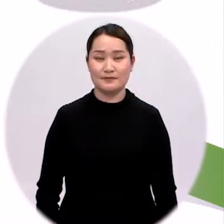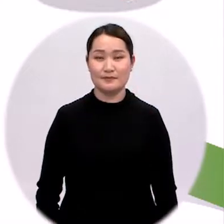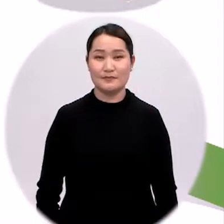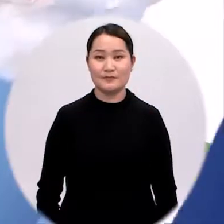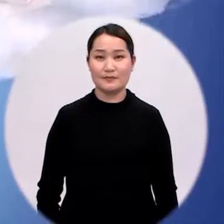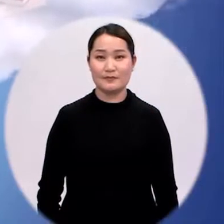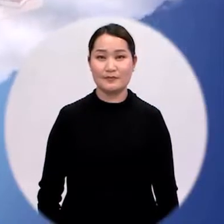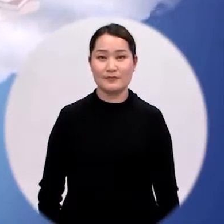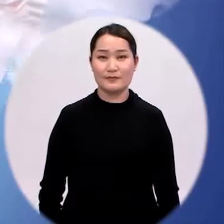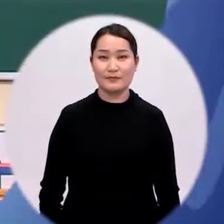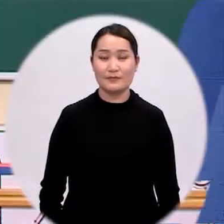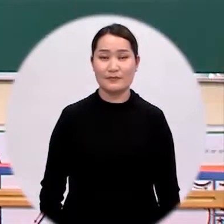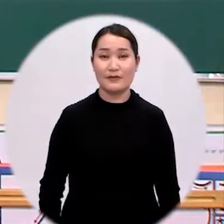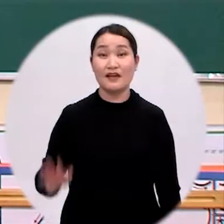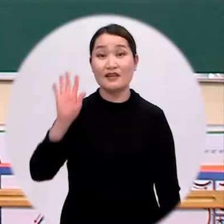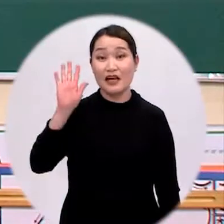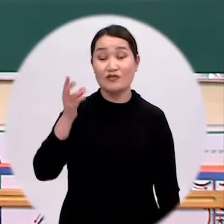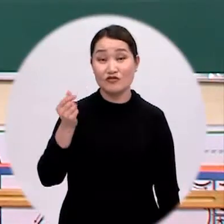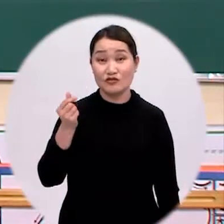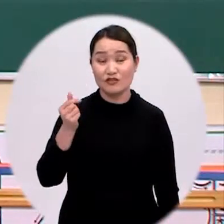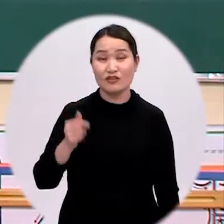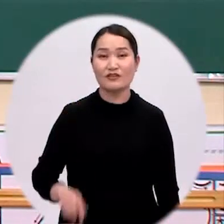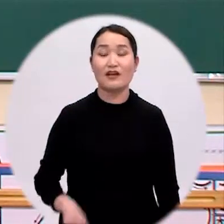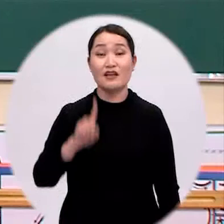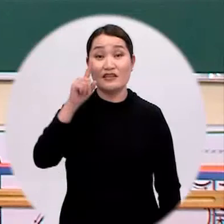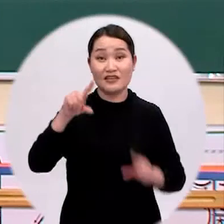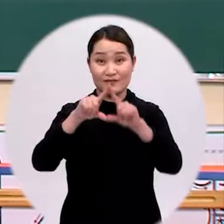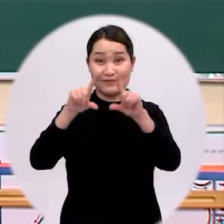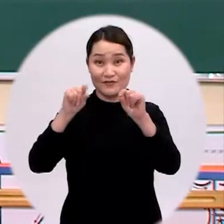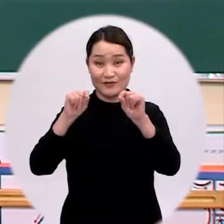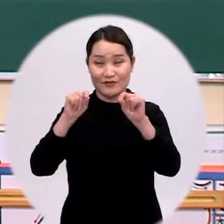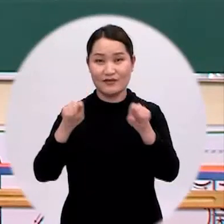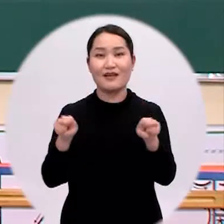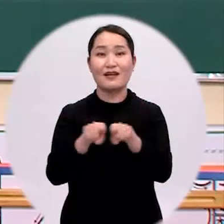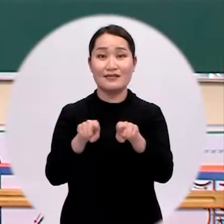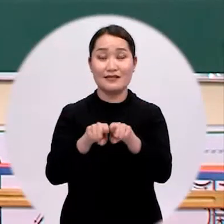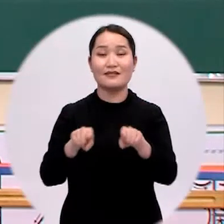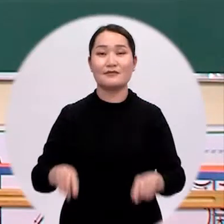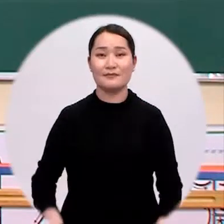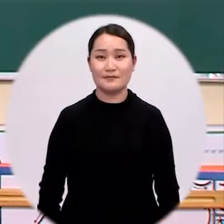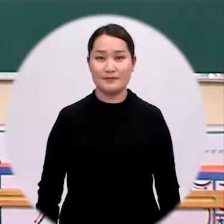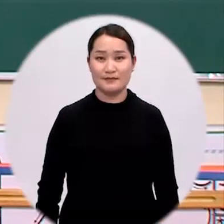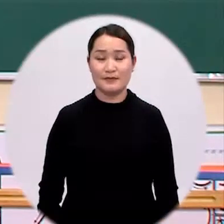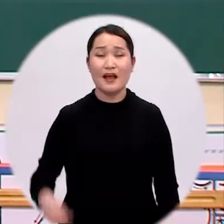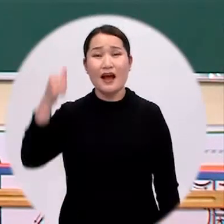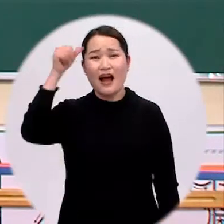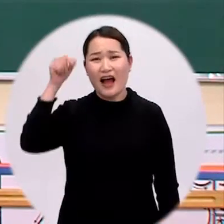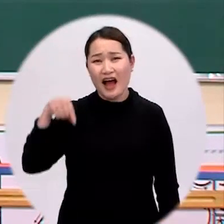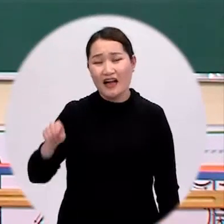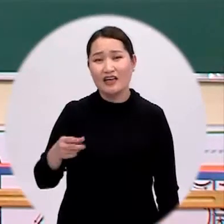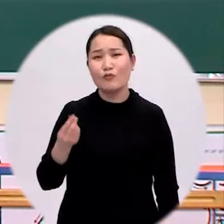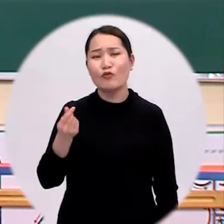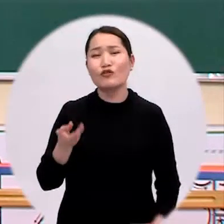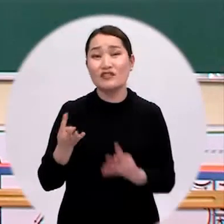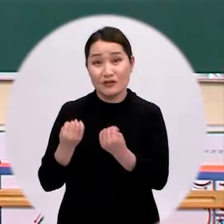дүрслээ. 5 төгрөгийг 1 дөрвөлжингээр дүрслээ. За одоо ахад хэдэн